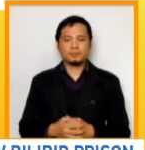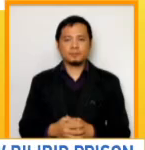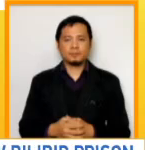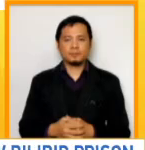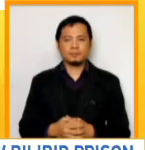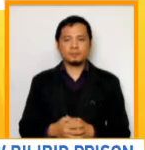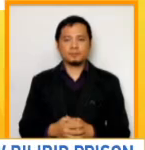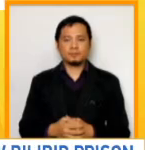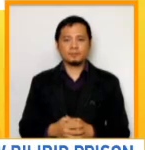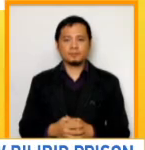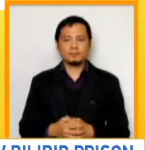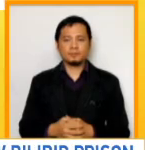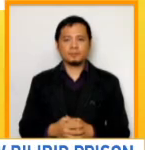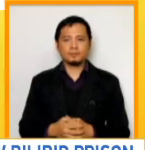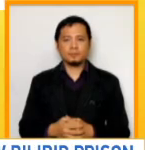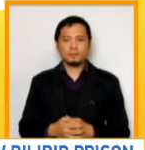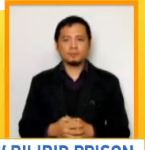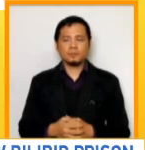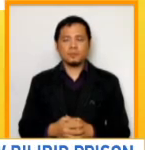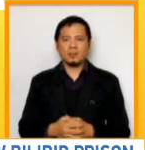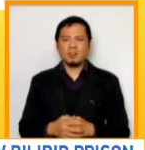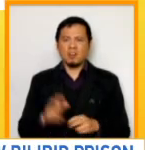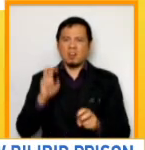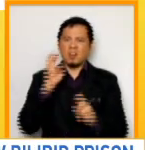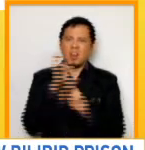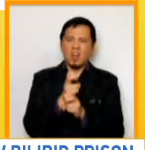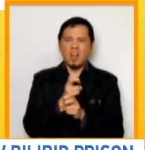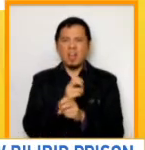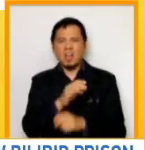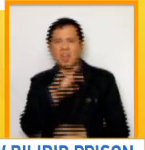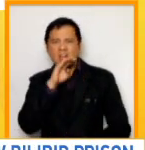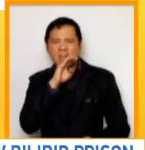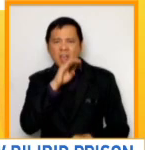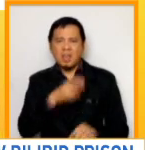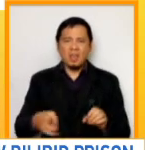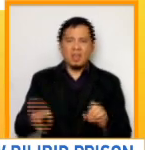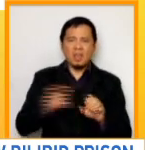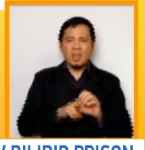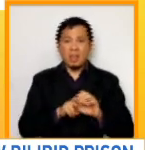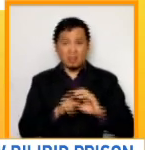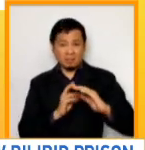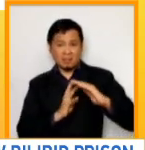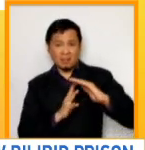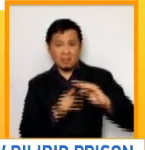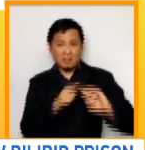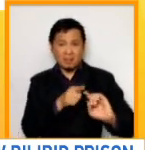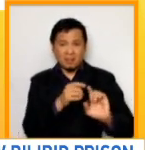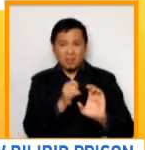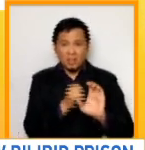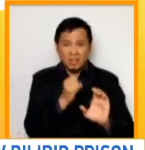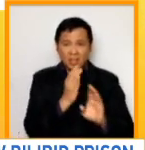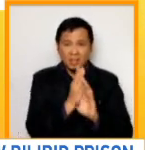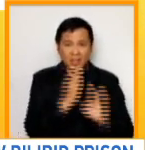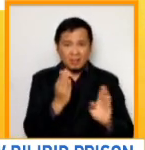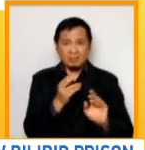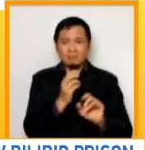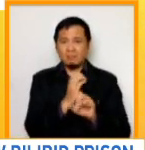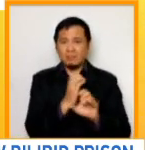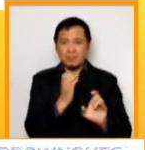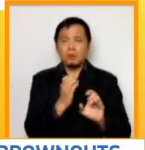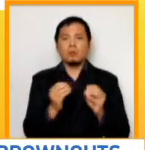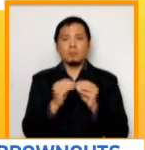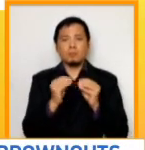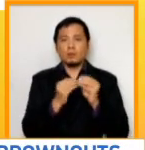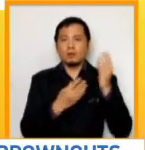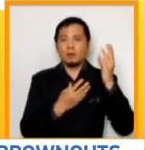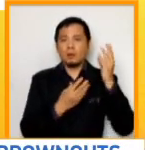Mas lalong pahirap para pagsakay ngayon ng mga pasahero, lalo't paulan-ulan po sa labas. Kamustahin natin ang unang balita live ni